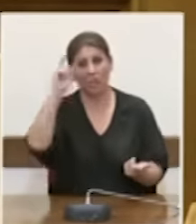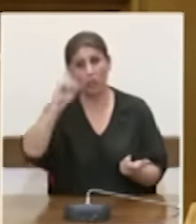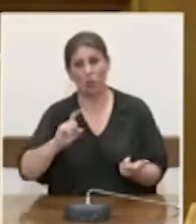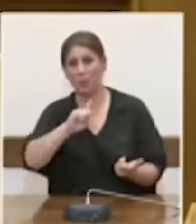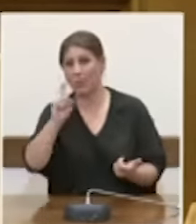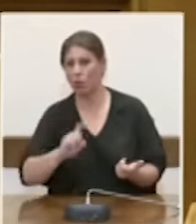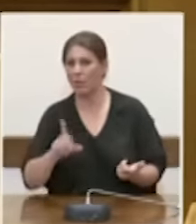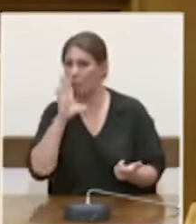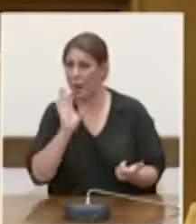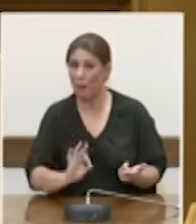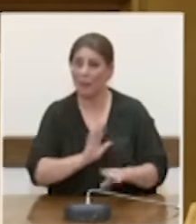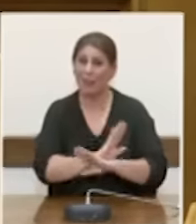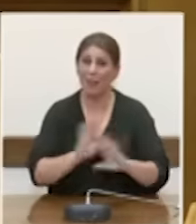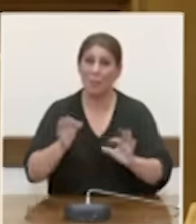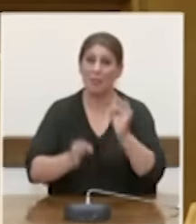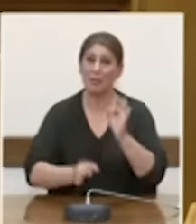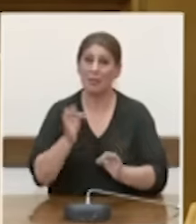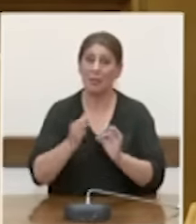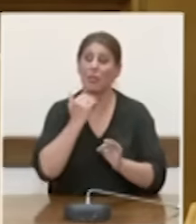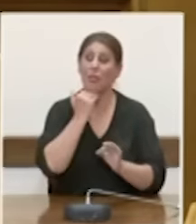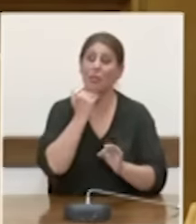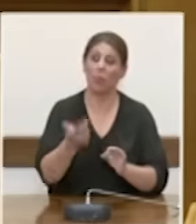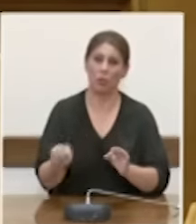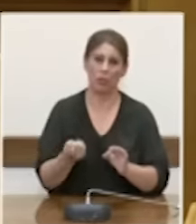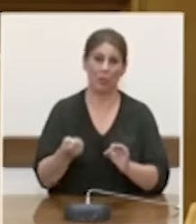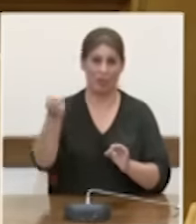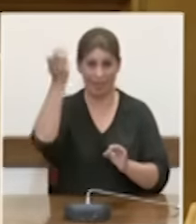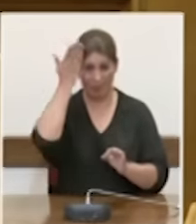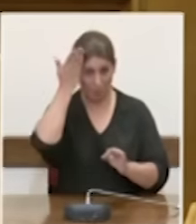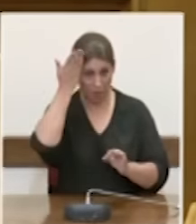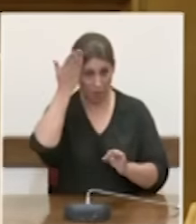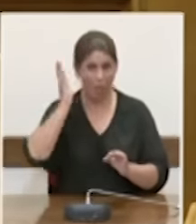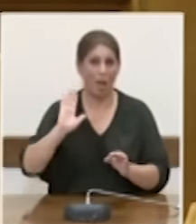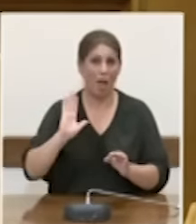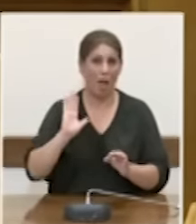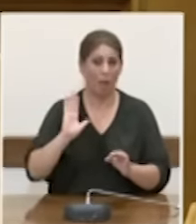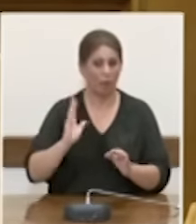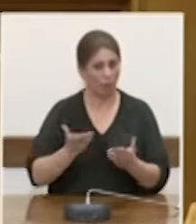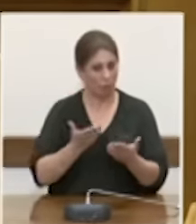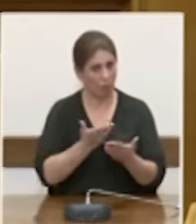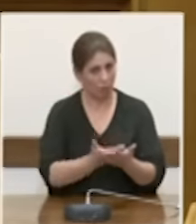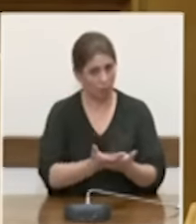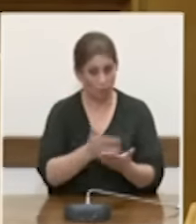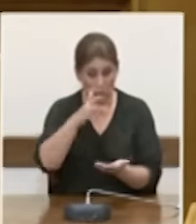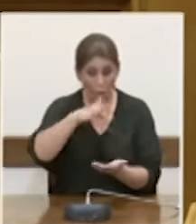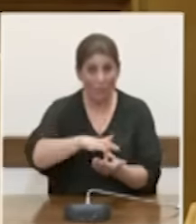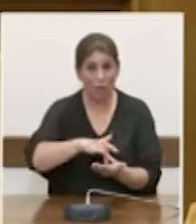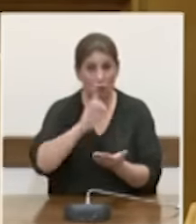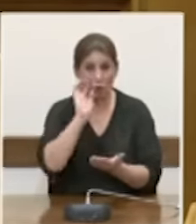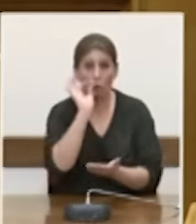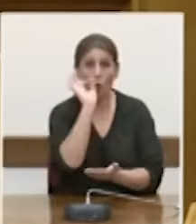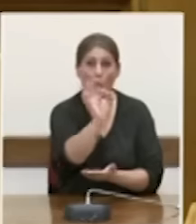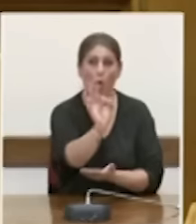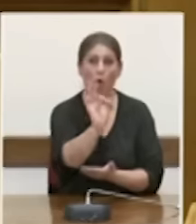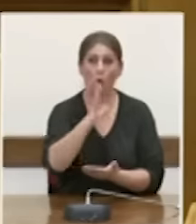κυριολεκτικά καμιά συζήτηση δεν μπορεί να γίνει για την ακρίβεια αν δεν μπει στο επίκεντρο και στο στόχαστρο του